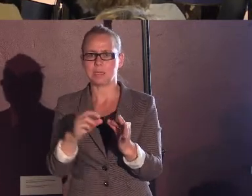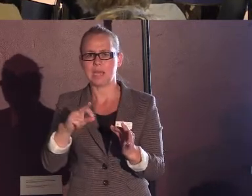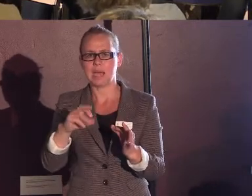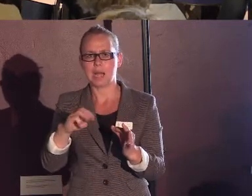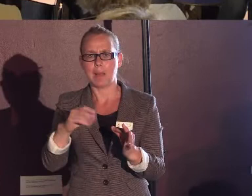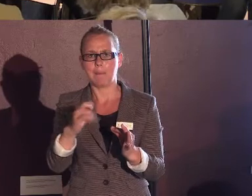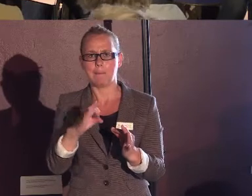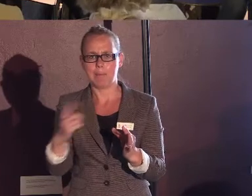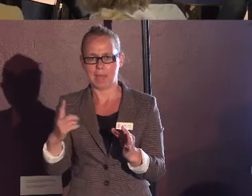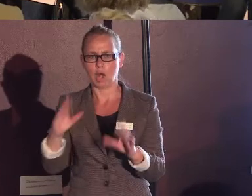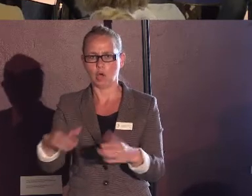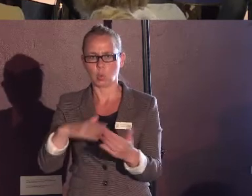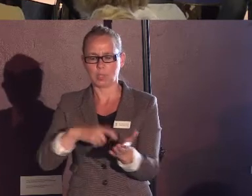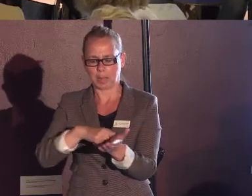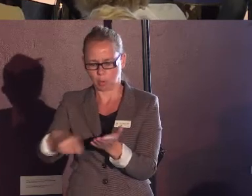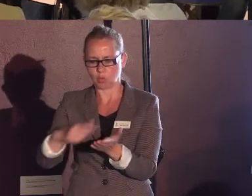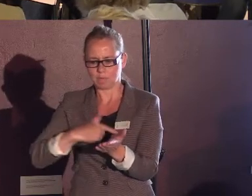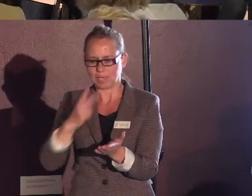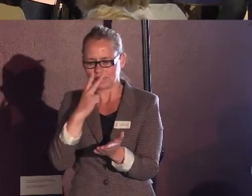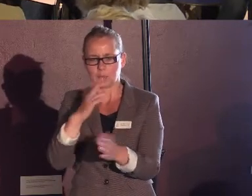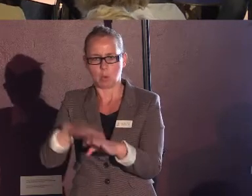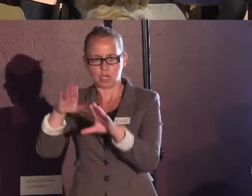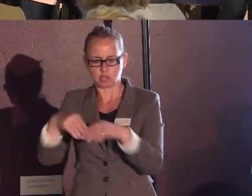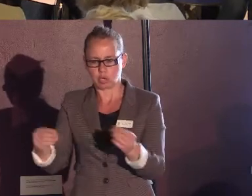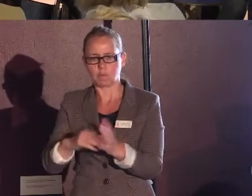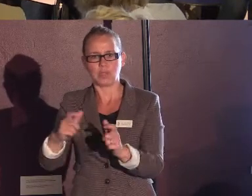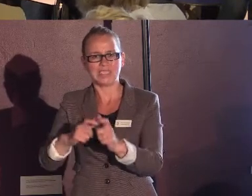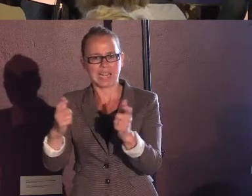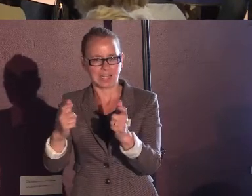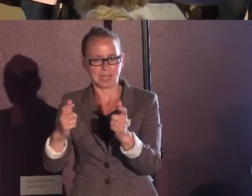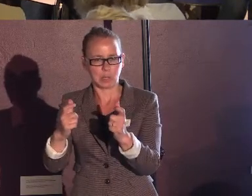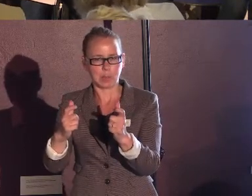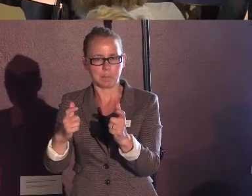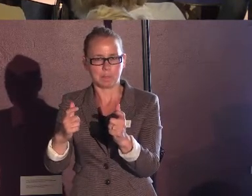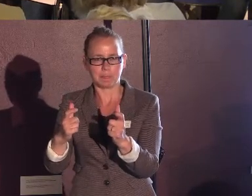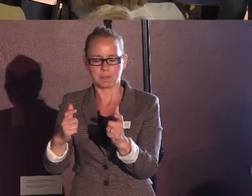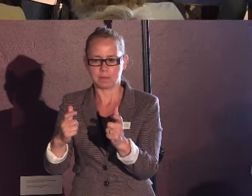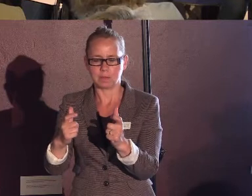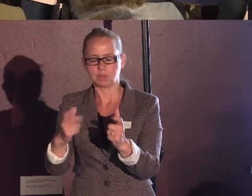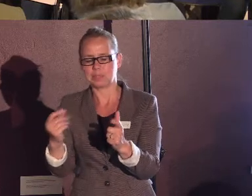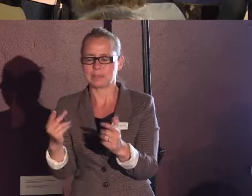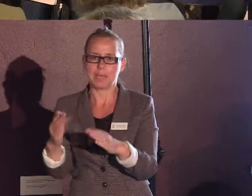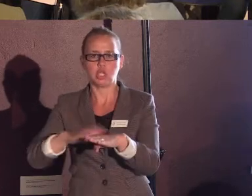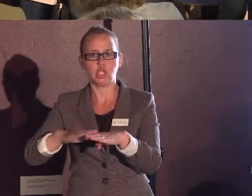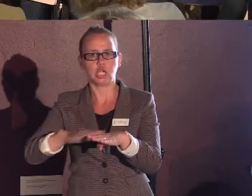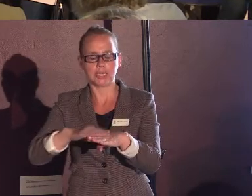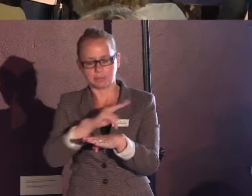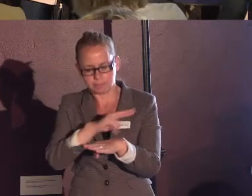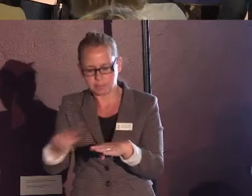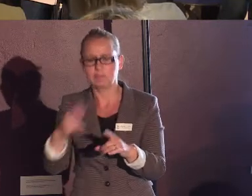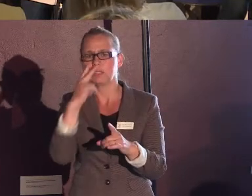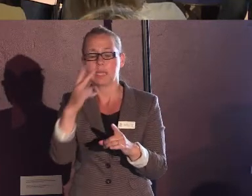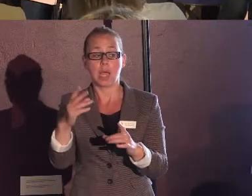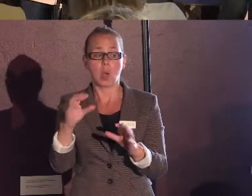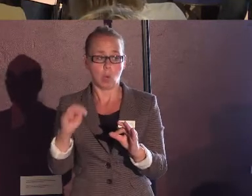gjort en rapport där vi har tittat på resultatet av de här checkarna i mer svepande termer. Så vi får se